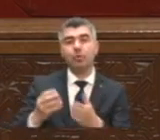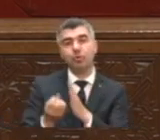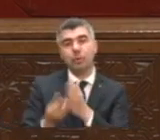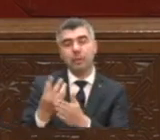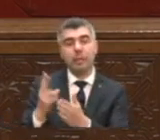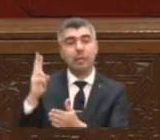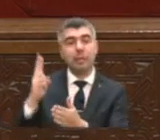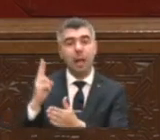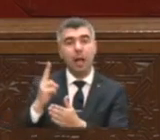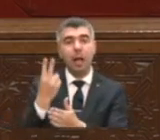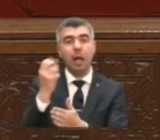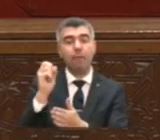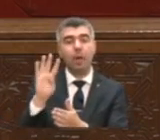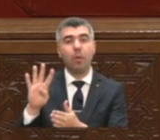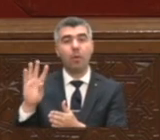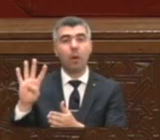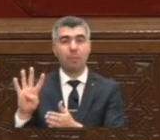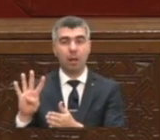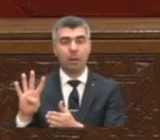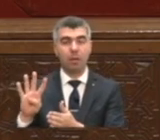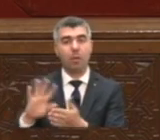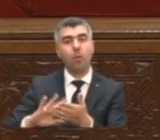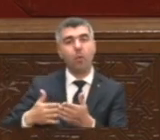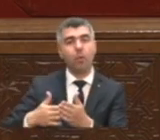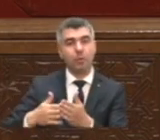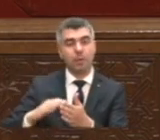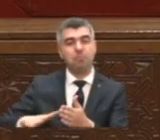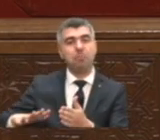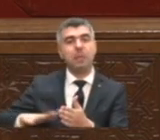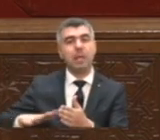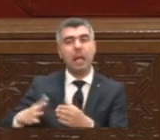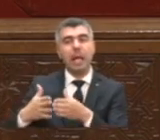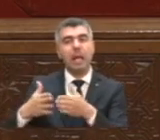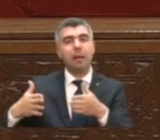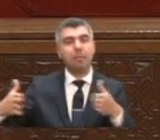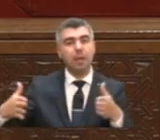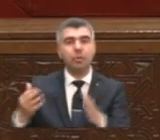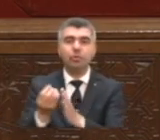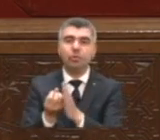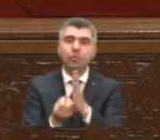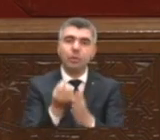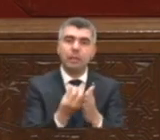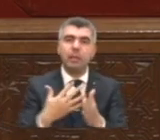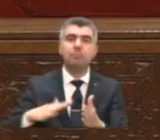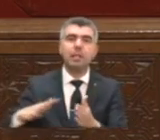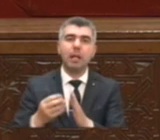2004، والهدف منه كان هو التخفيف على المدن الكبرى والاقطاب الكبرى بخلق مدن